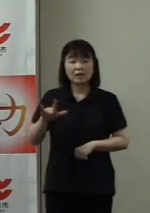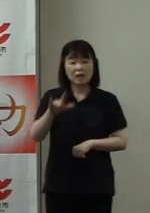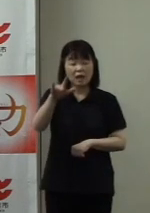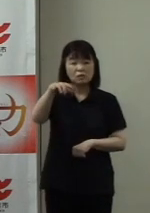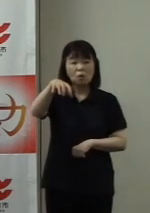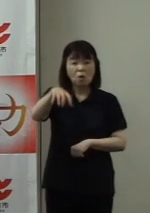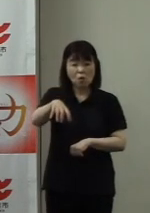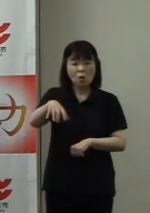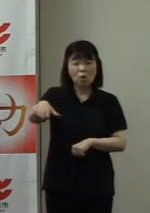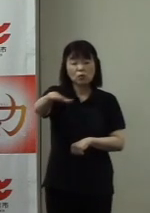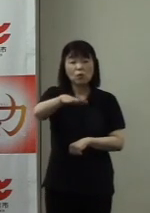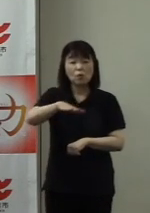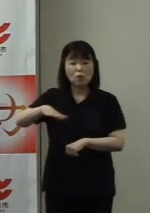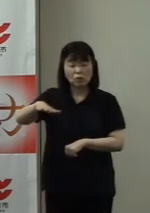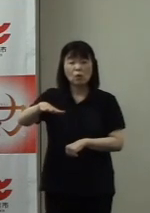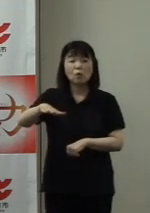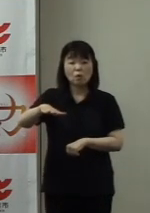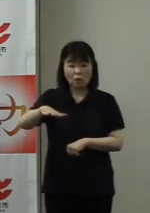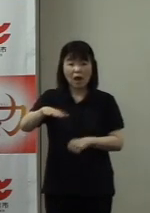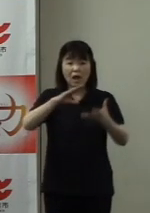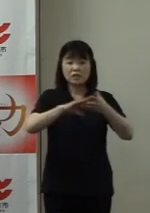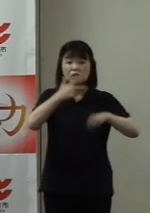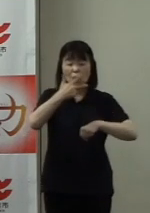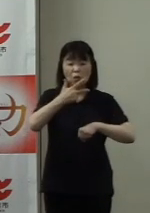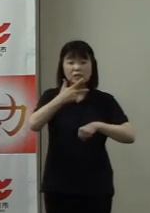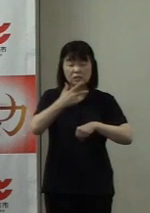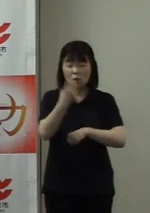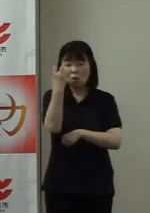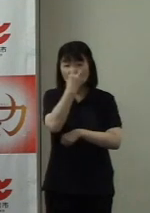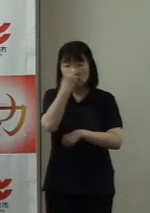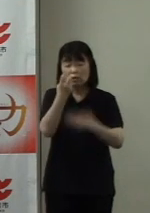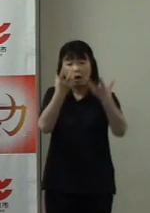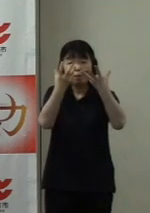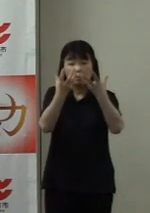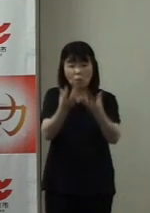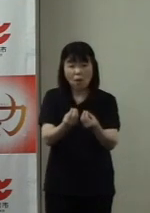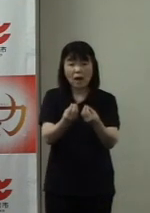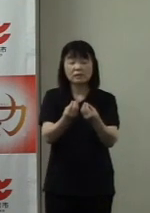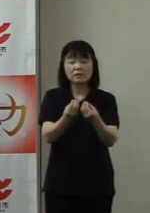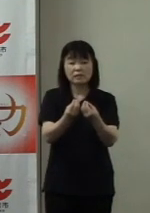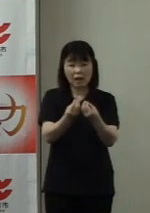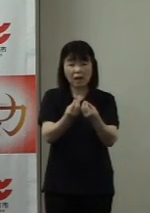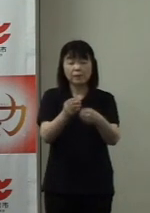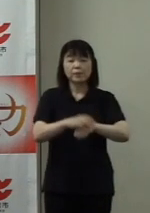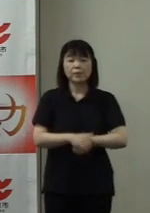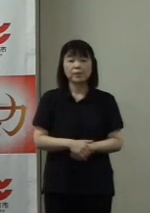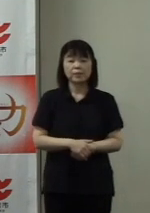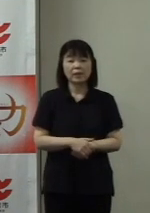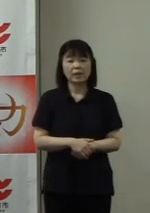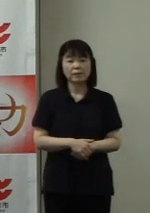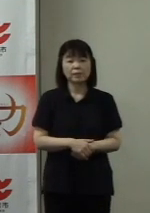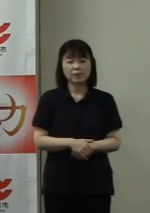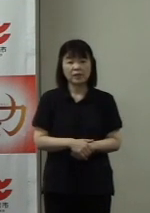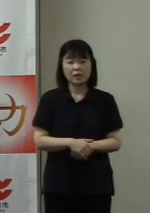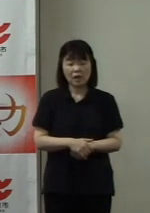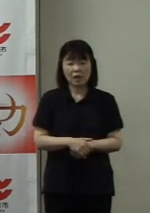地についての市の方での調査も終わっていてですね、新たな